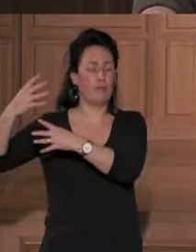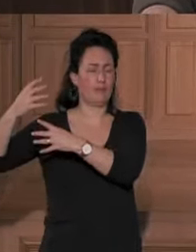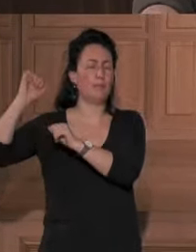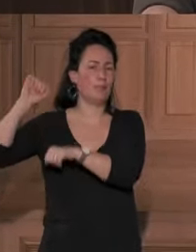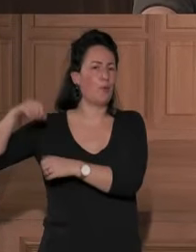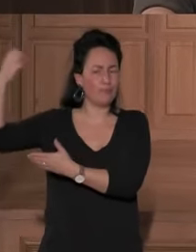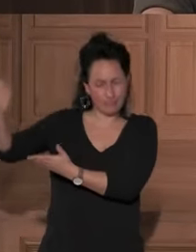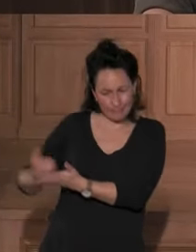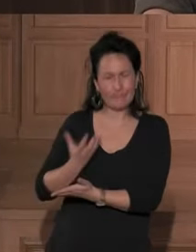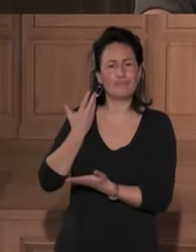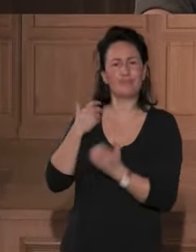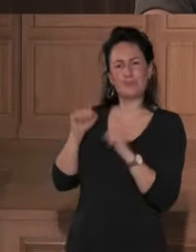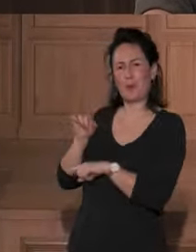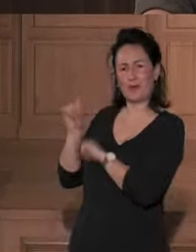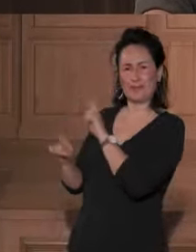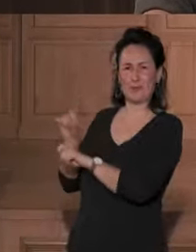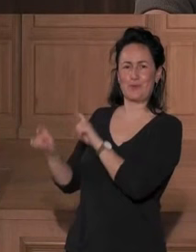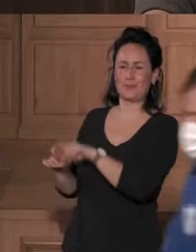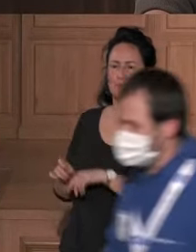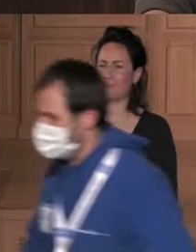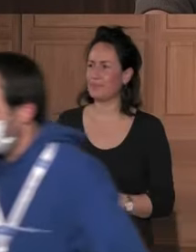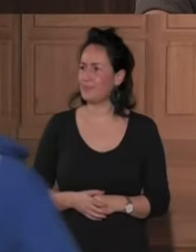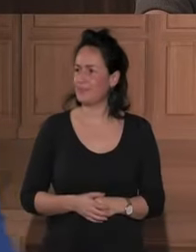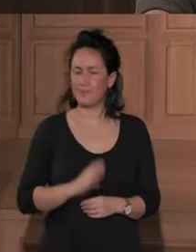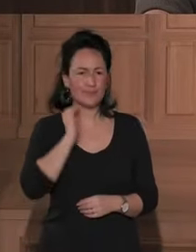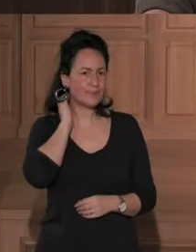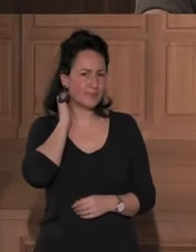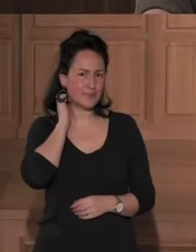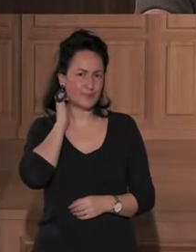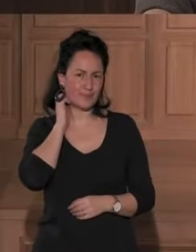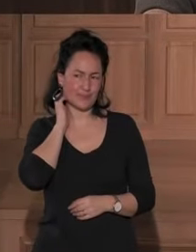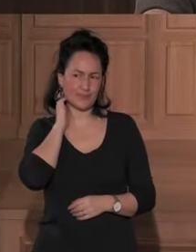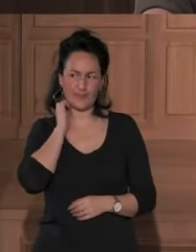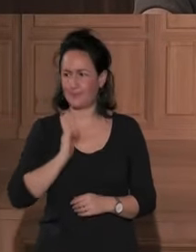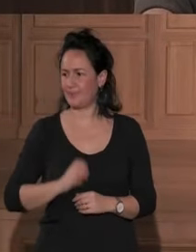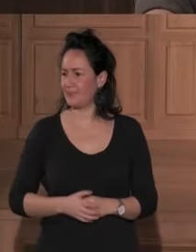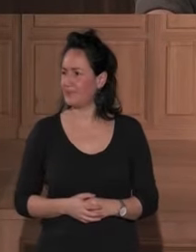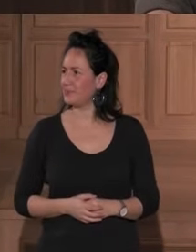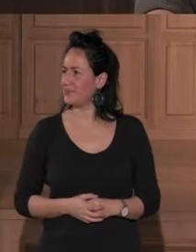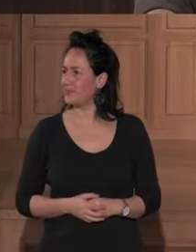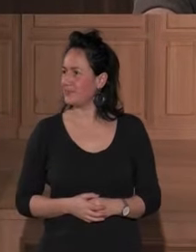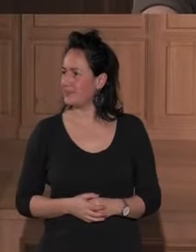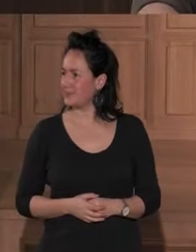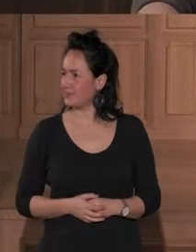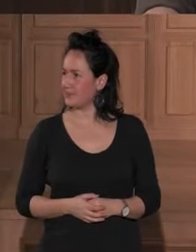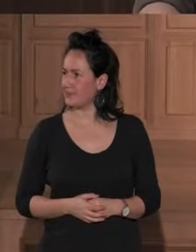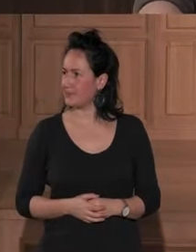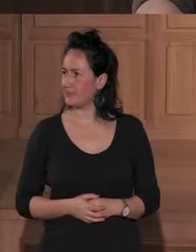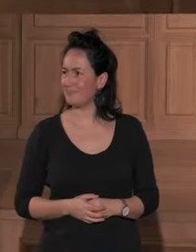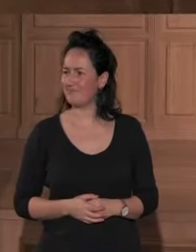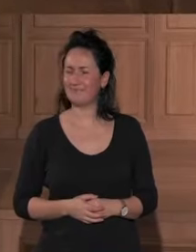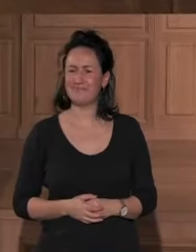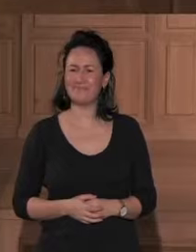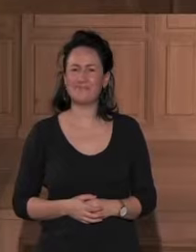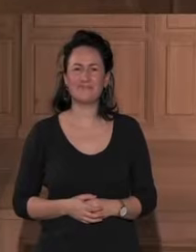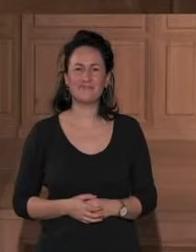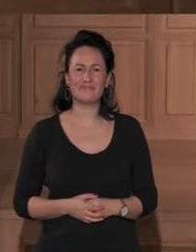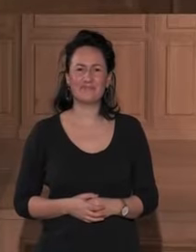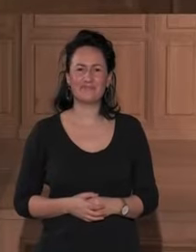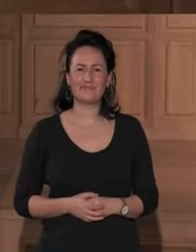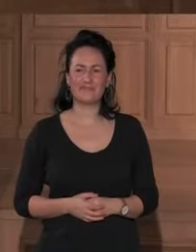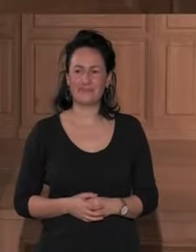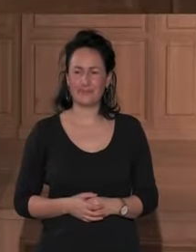elles vont être transcrites et m'être amenées ici aussi. Comme ça, on pourra échanger de loin ou de près avec Stéphane et Daoud.